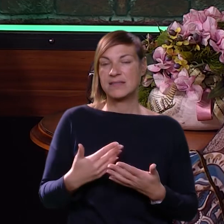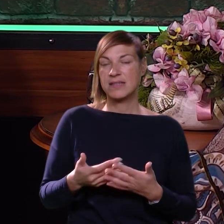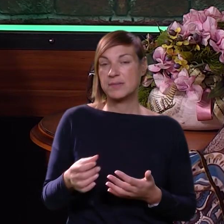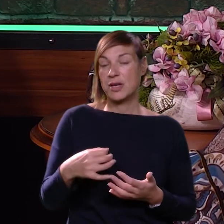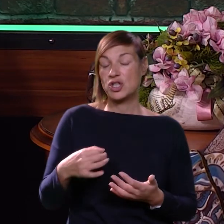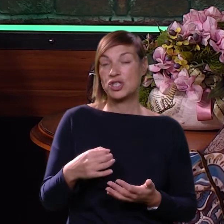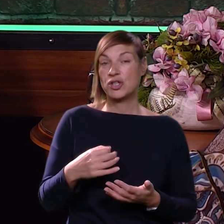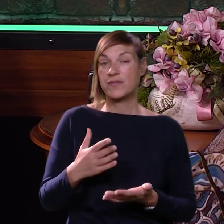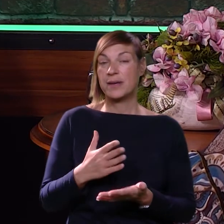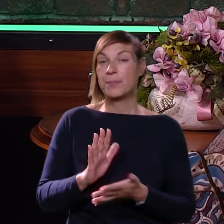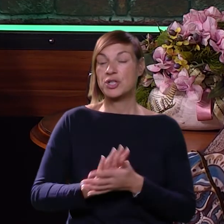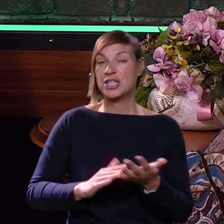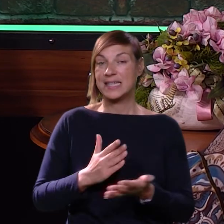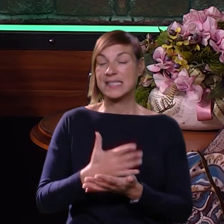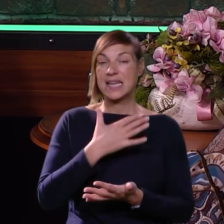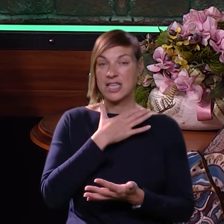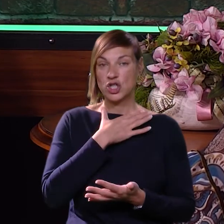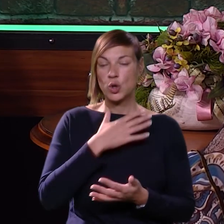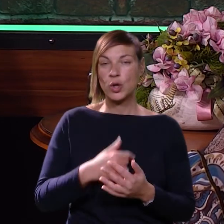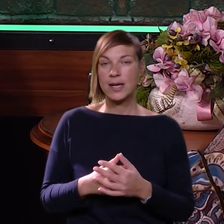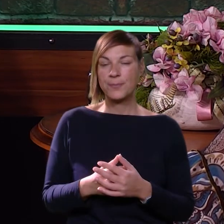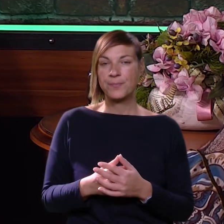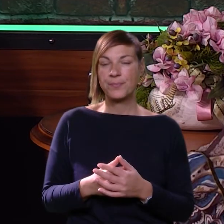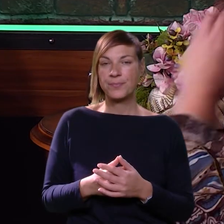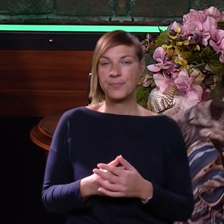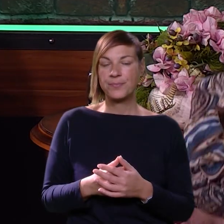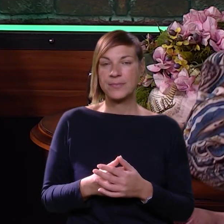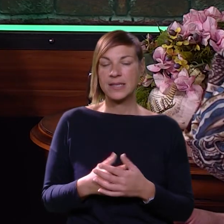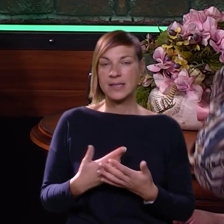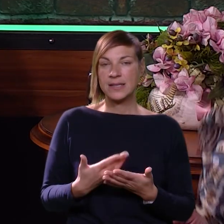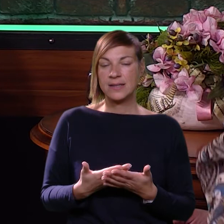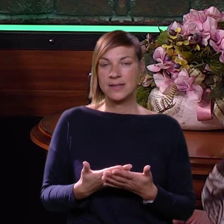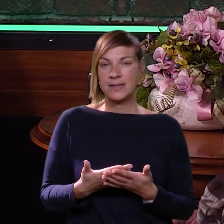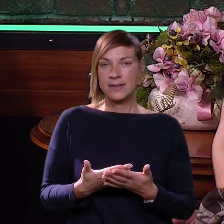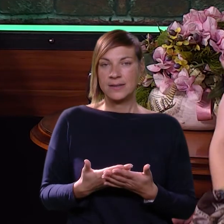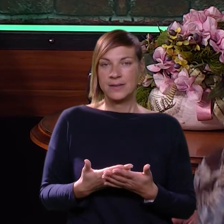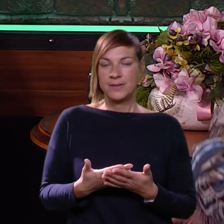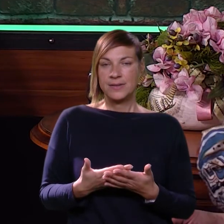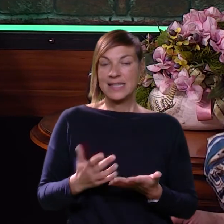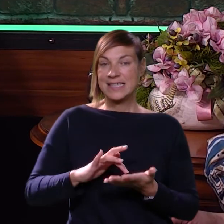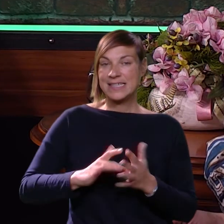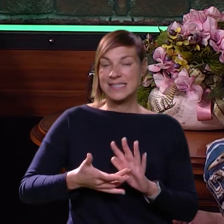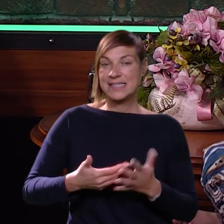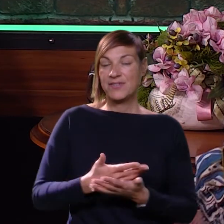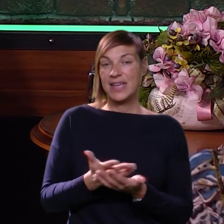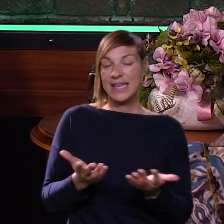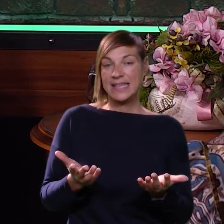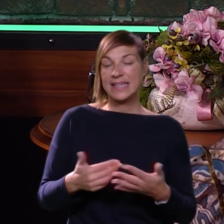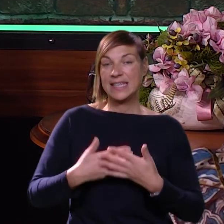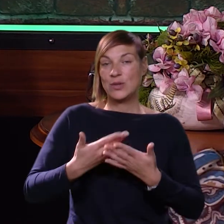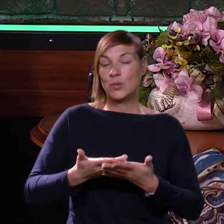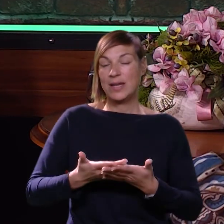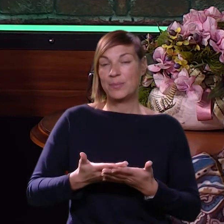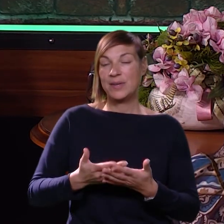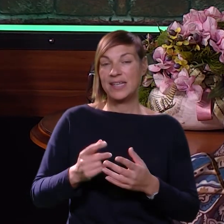su bila jedan osnovna škola, drugi početak srednje i uopće, u stvari, sve njih